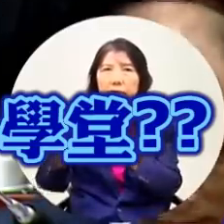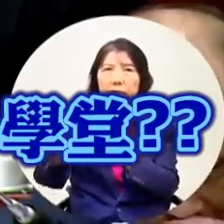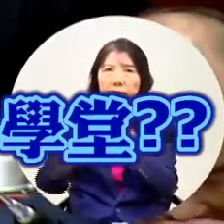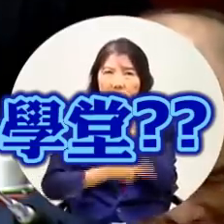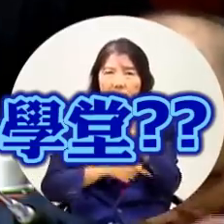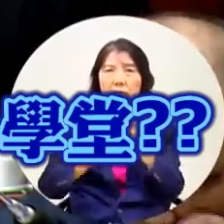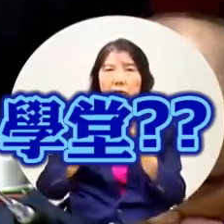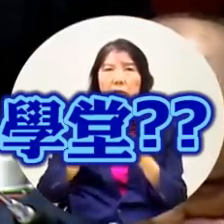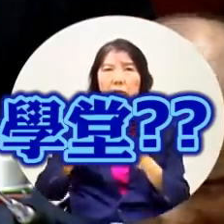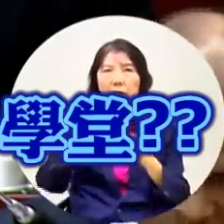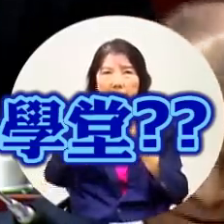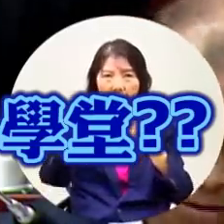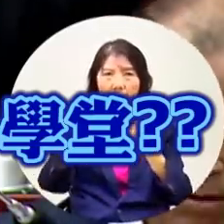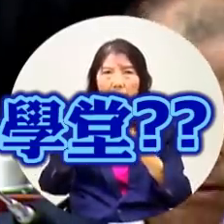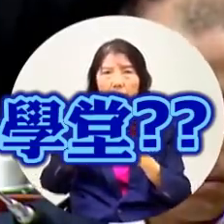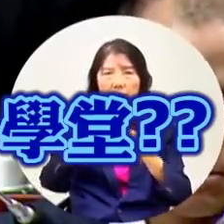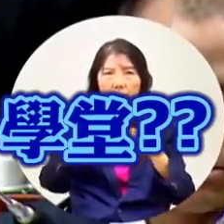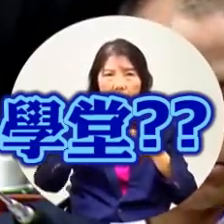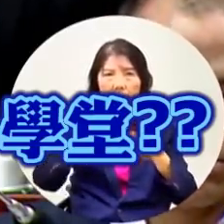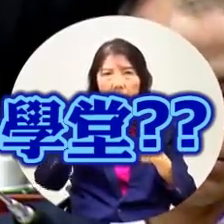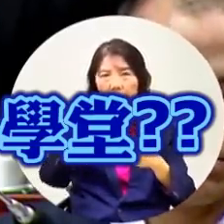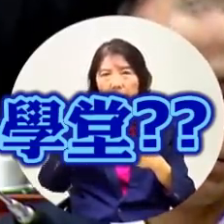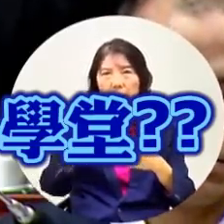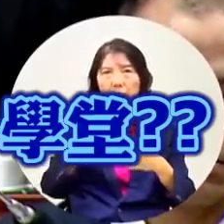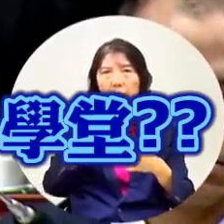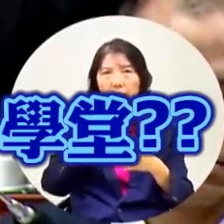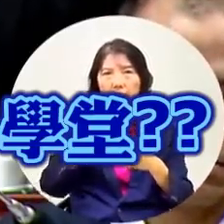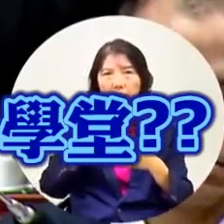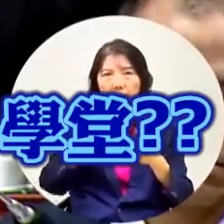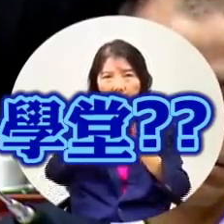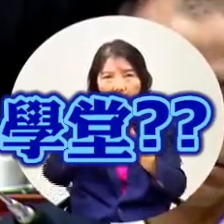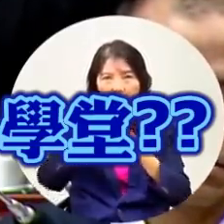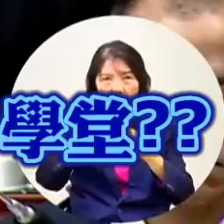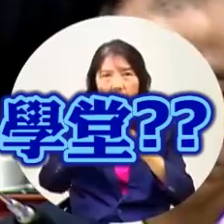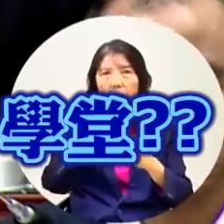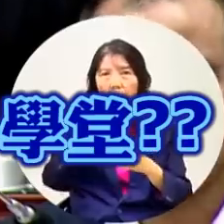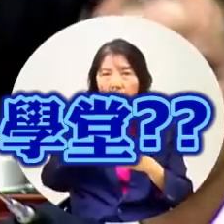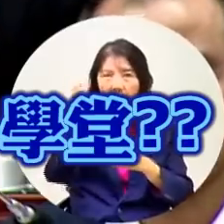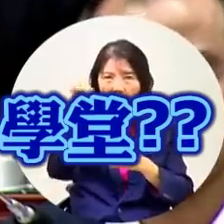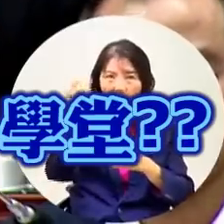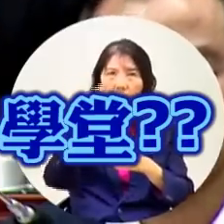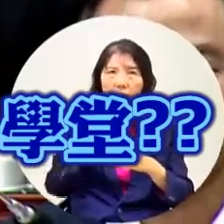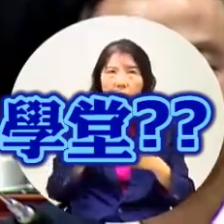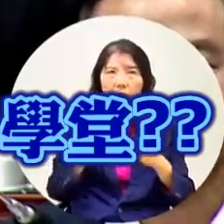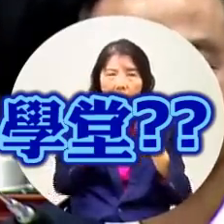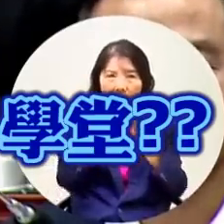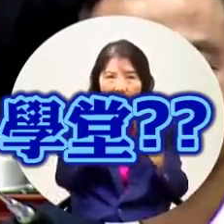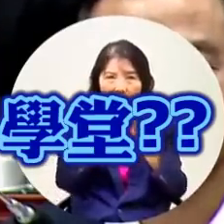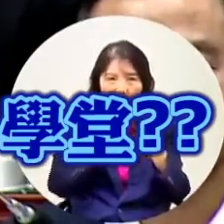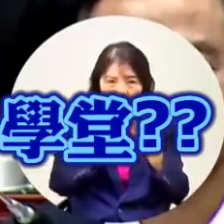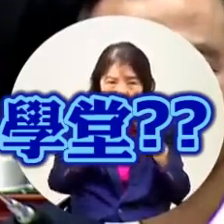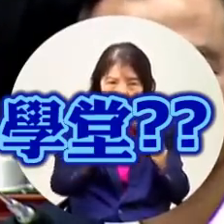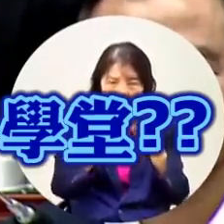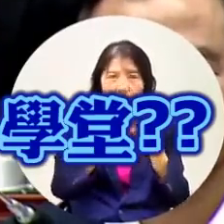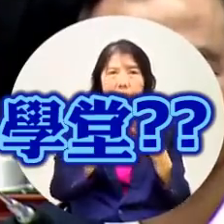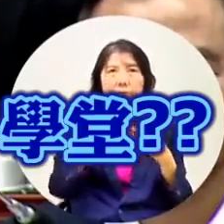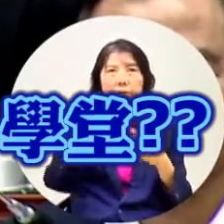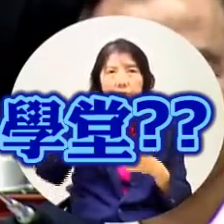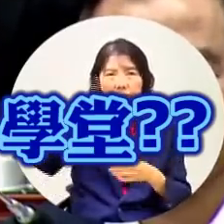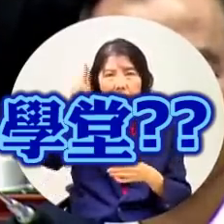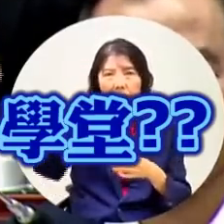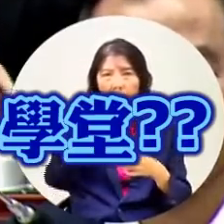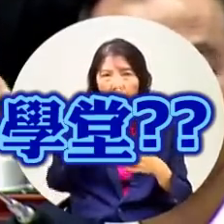相信我，用人是我的权利，我用人一定会把操守、热情、专业放在前面，包括我本